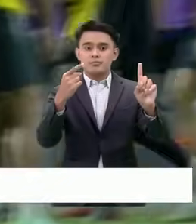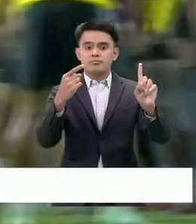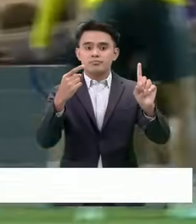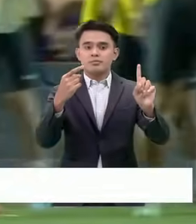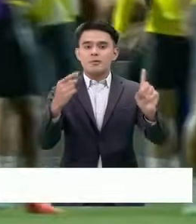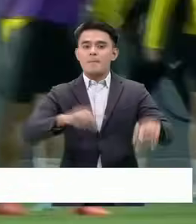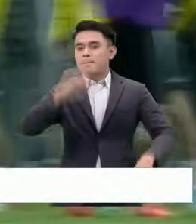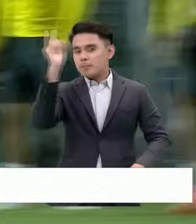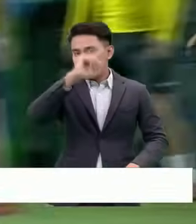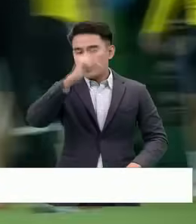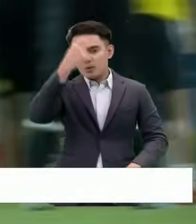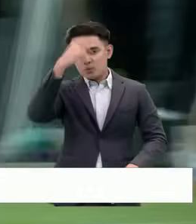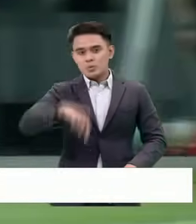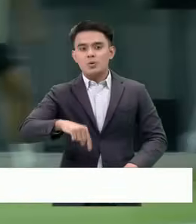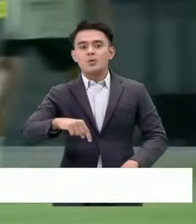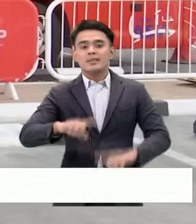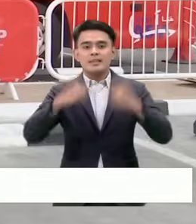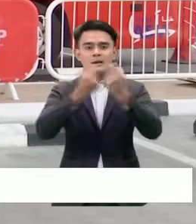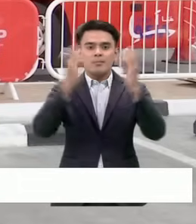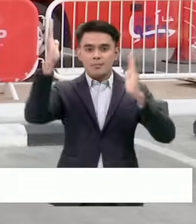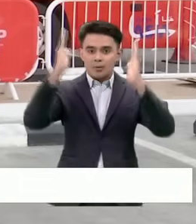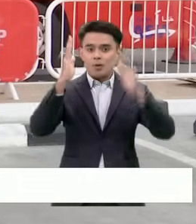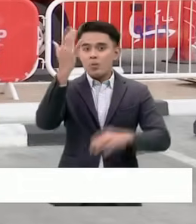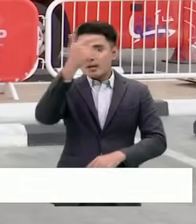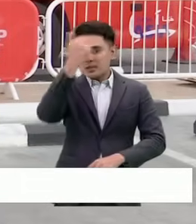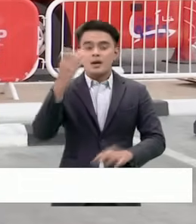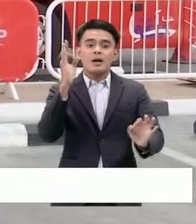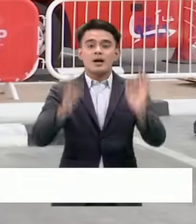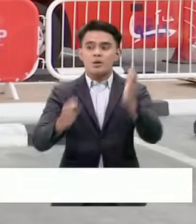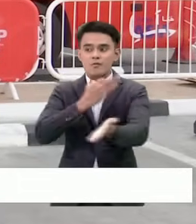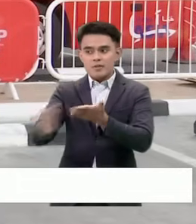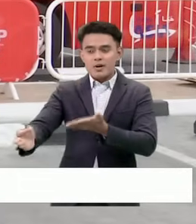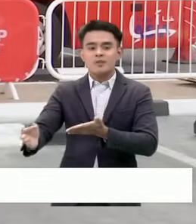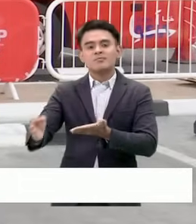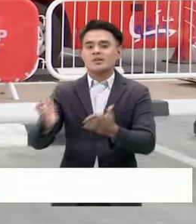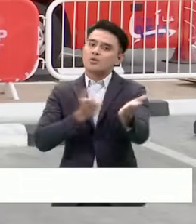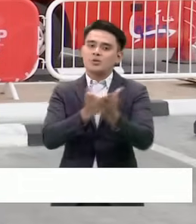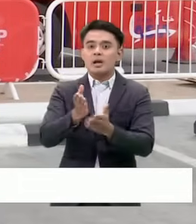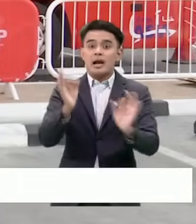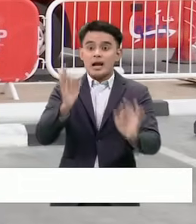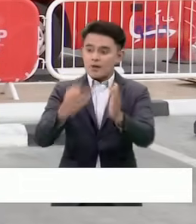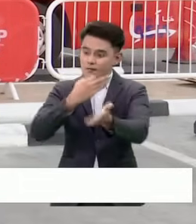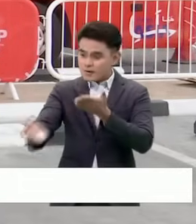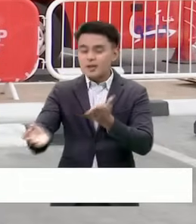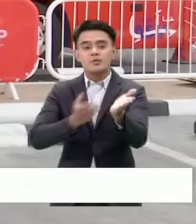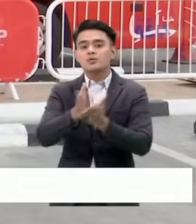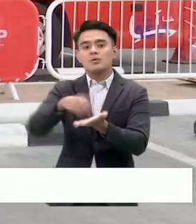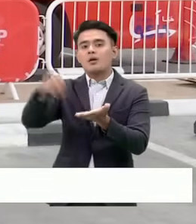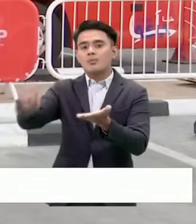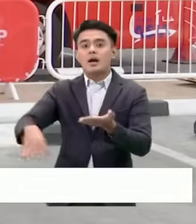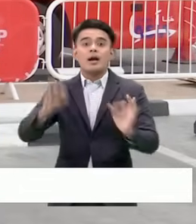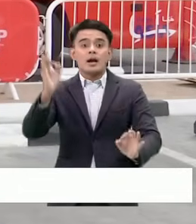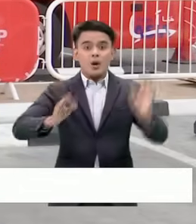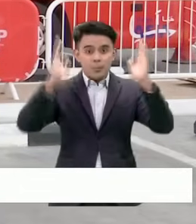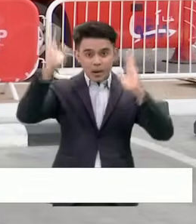dikatakan begitu untuk sukat negara bertumarin kerana jika tewas sudah pasti Malaysia akan terkeluar dan jika Malaysia mampu merai